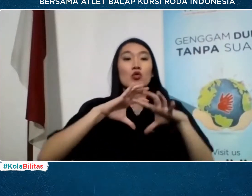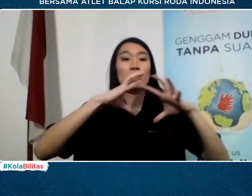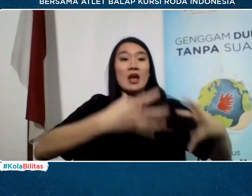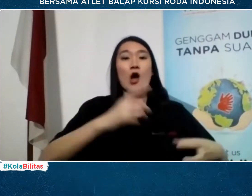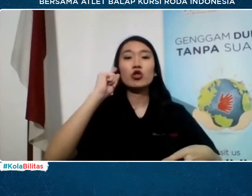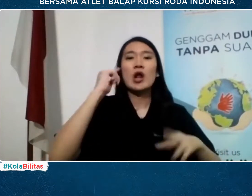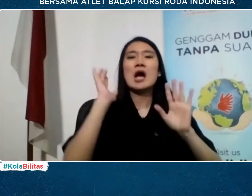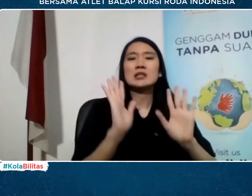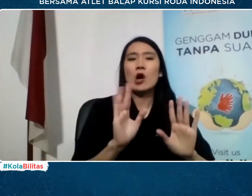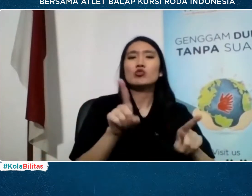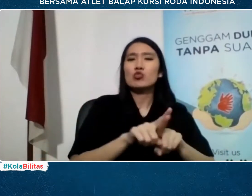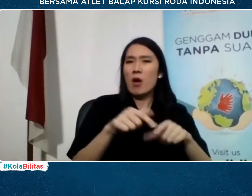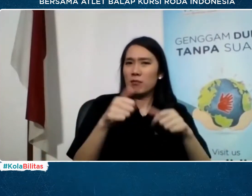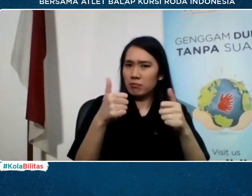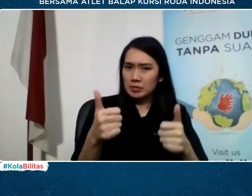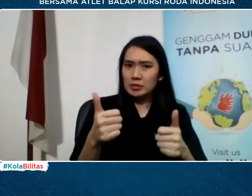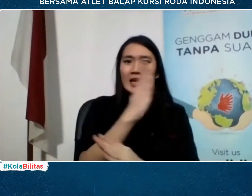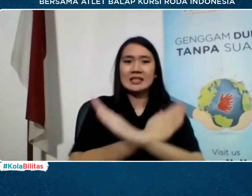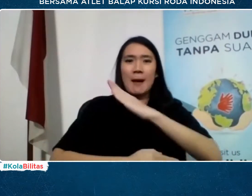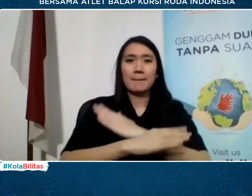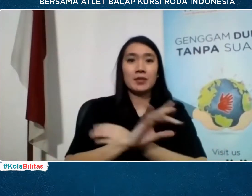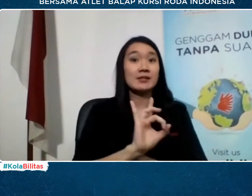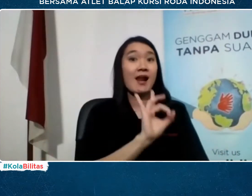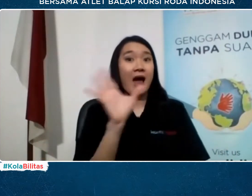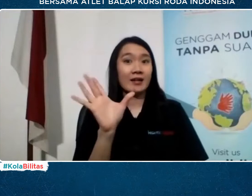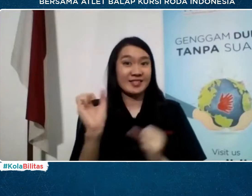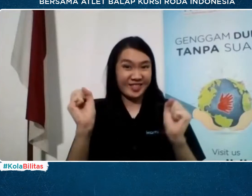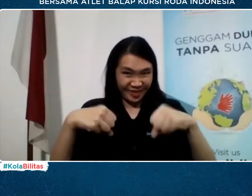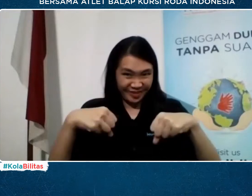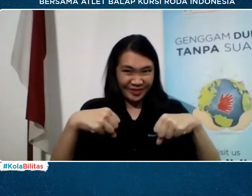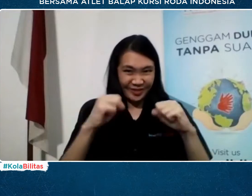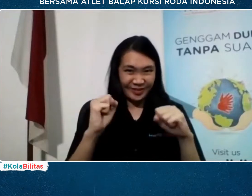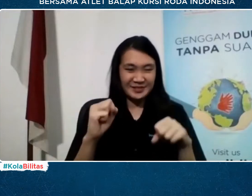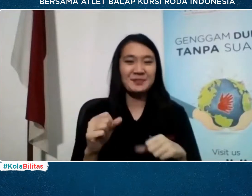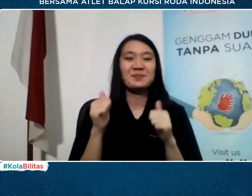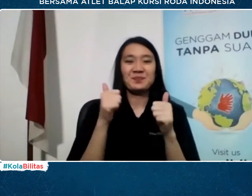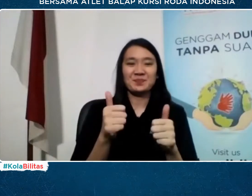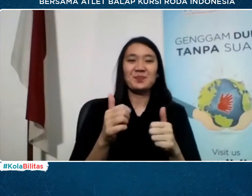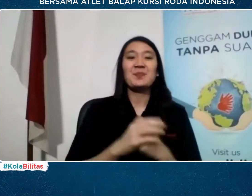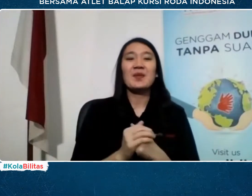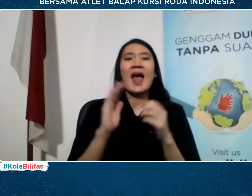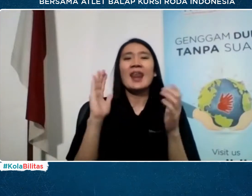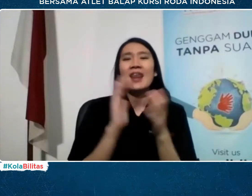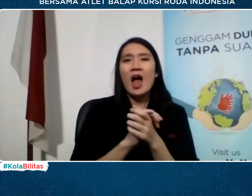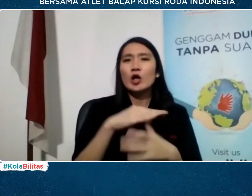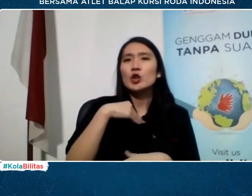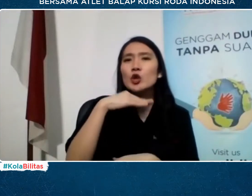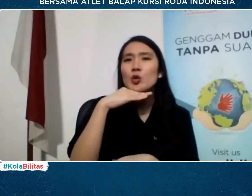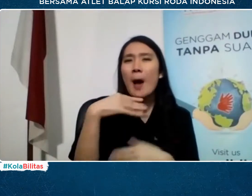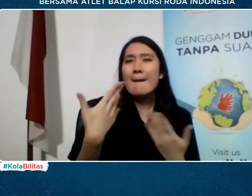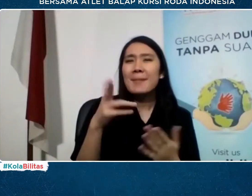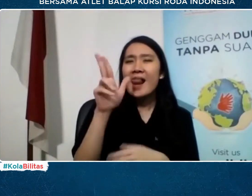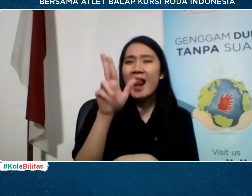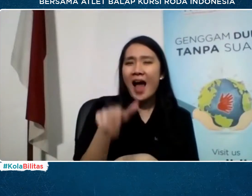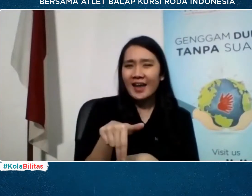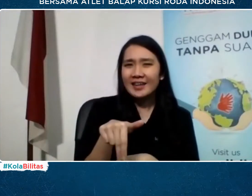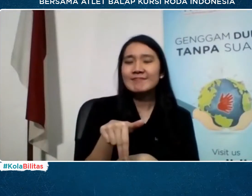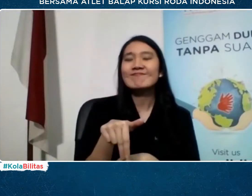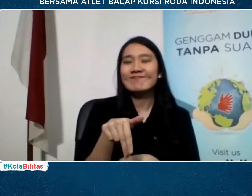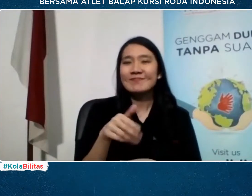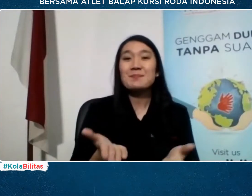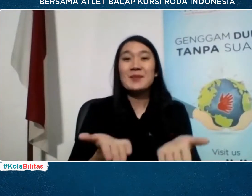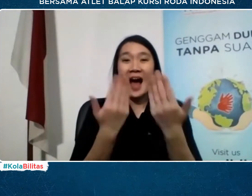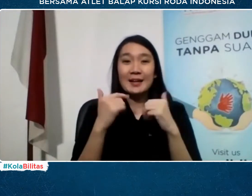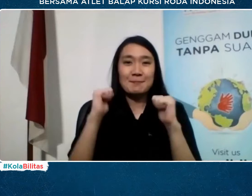tidak fokus di dunia tulis saja, tapi melainkan disabilitas lain. Setuju?